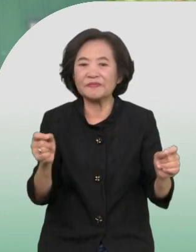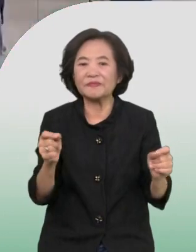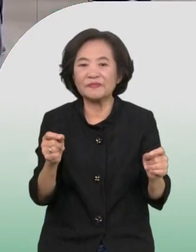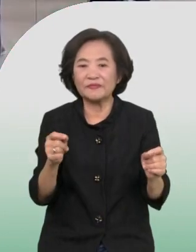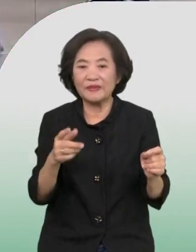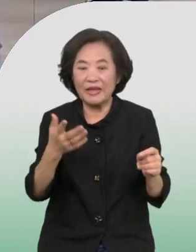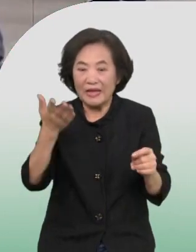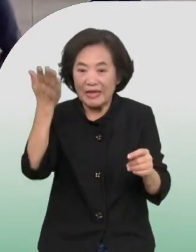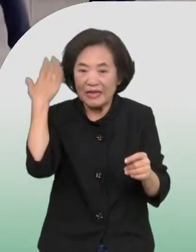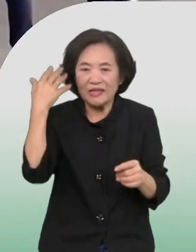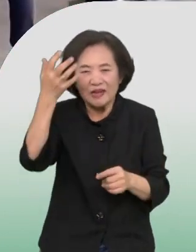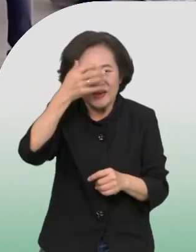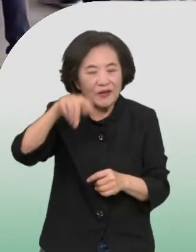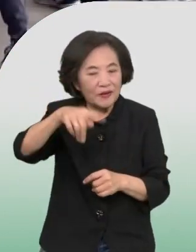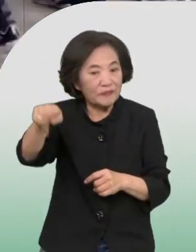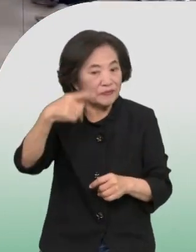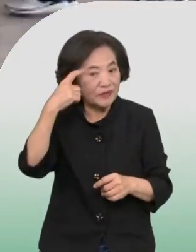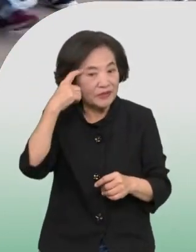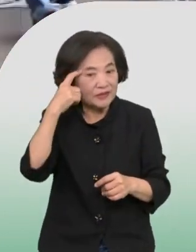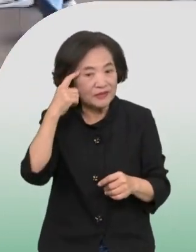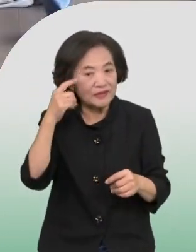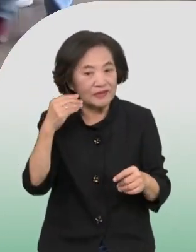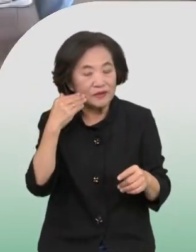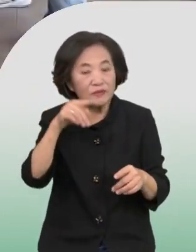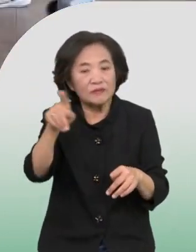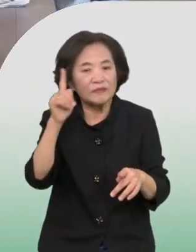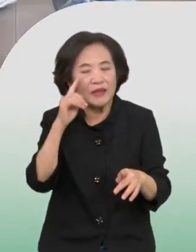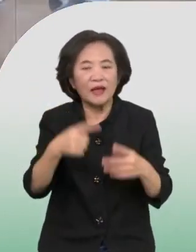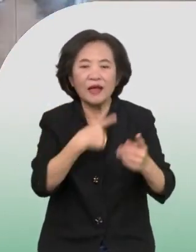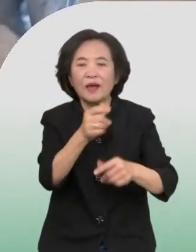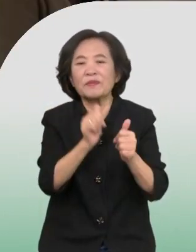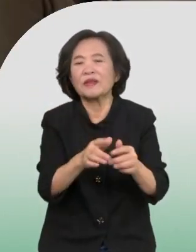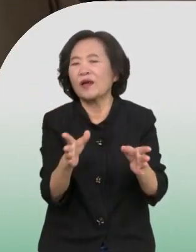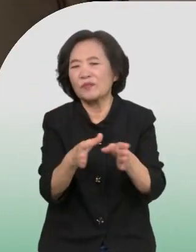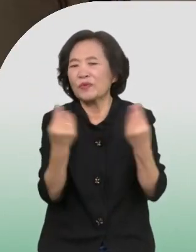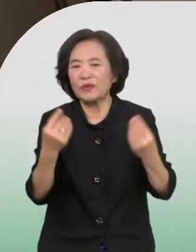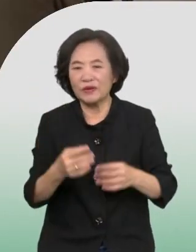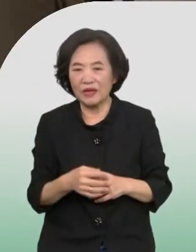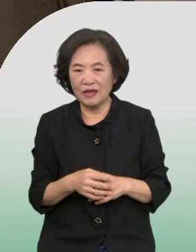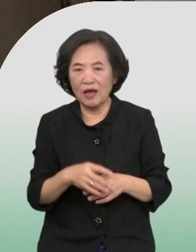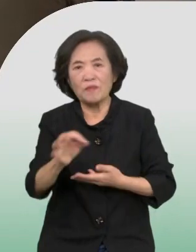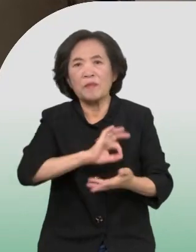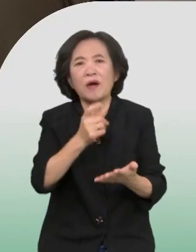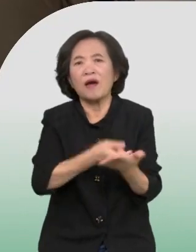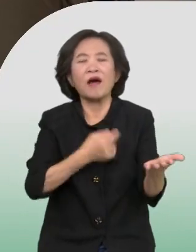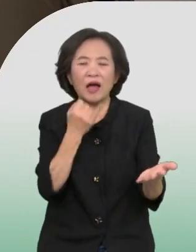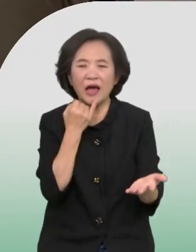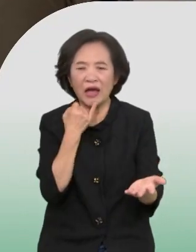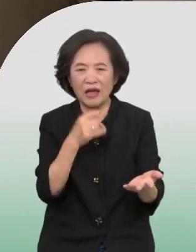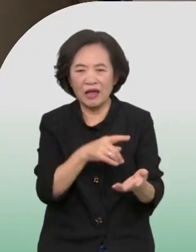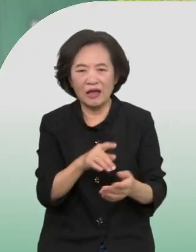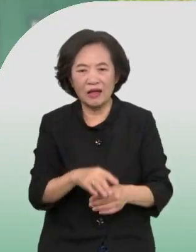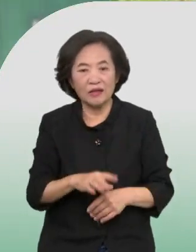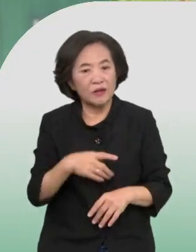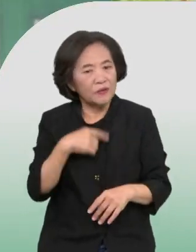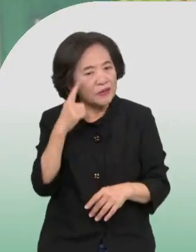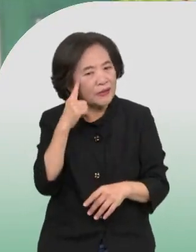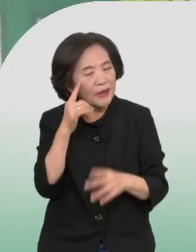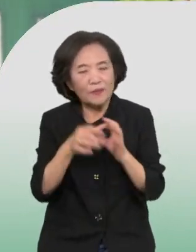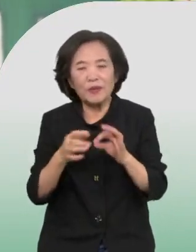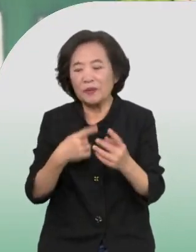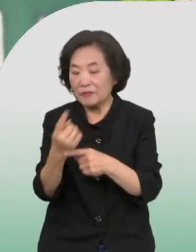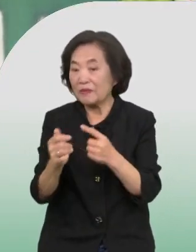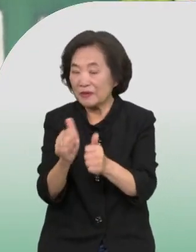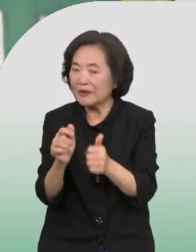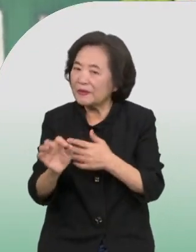以前长辈他们就觉得说啊，就是你不用参加比赛，然后可能也卖得完。对，那我们是觉得说，哎，就参加